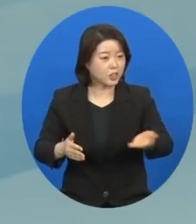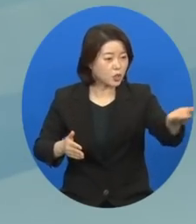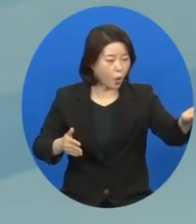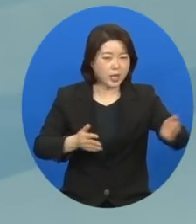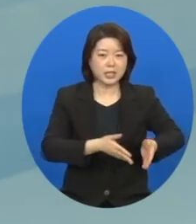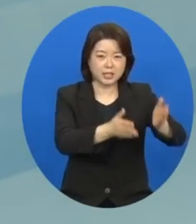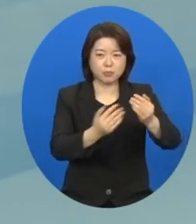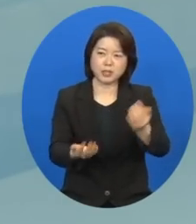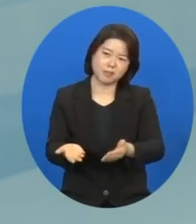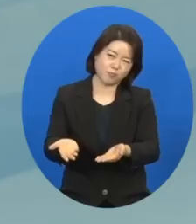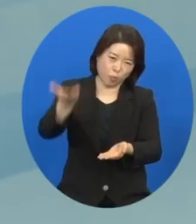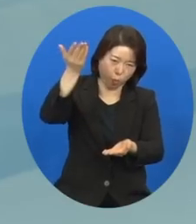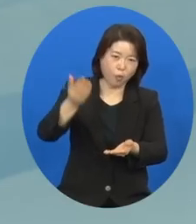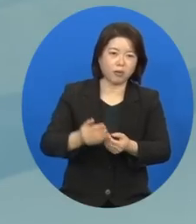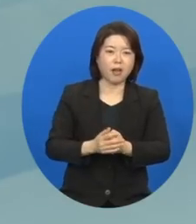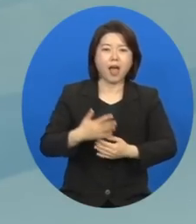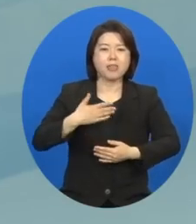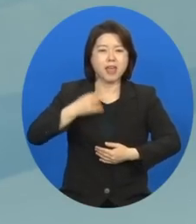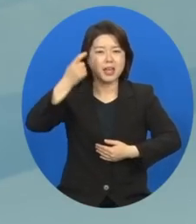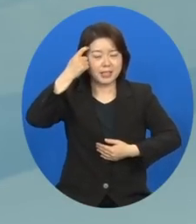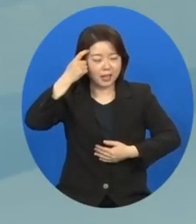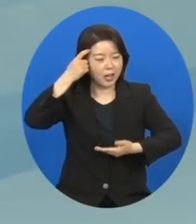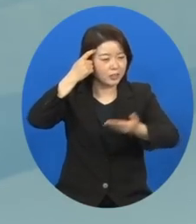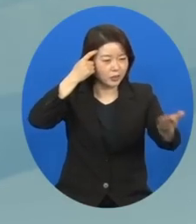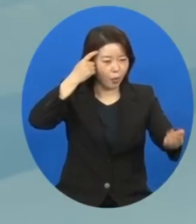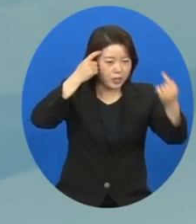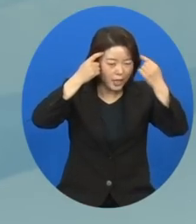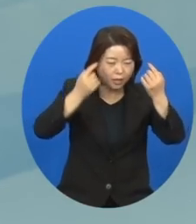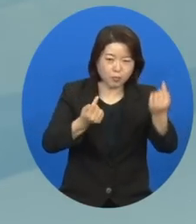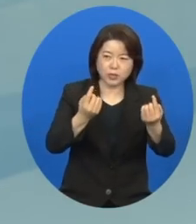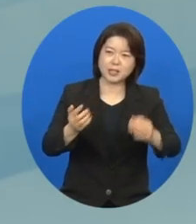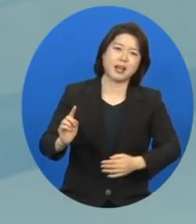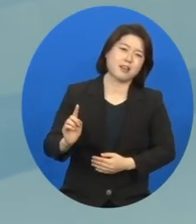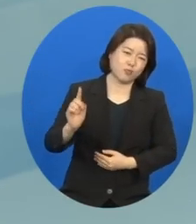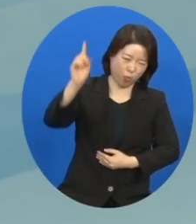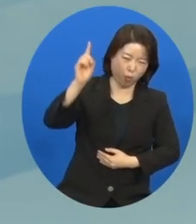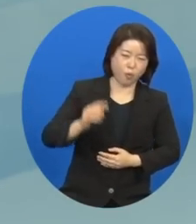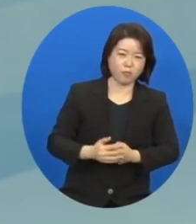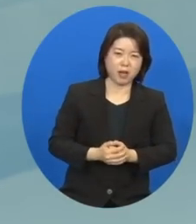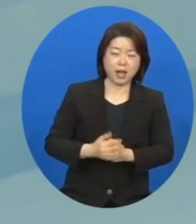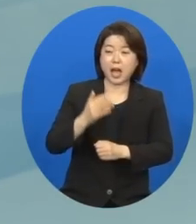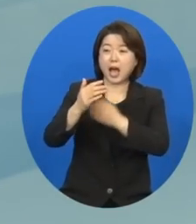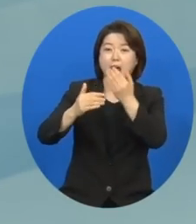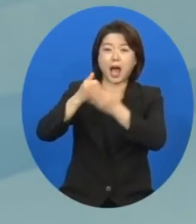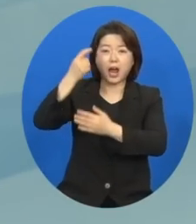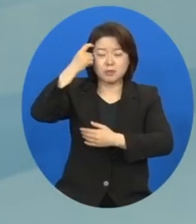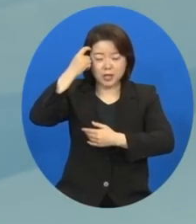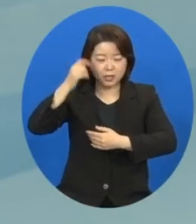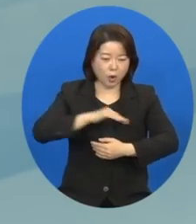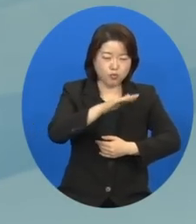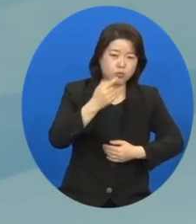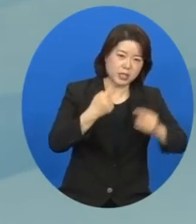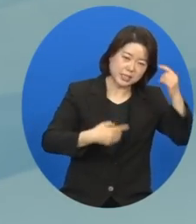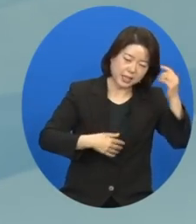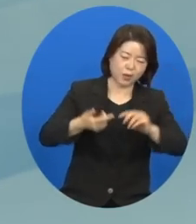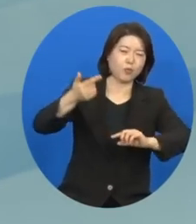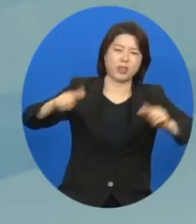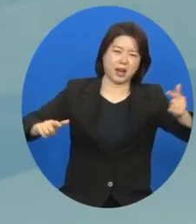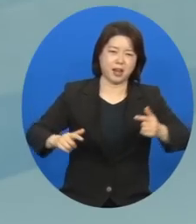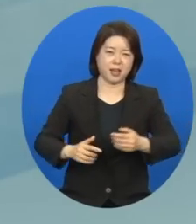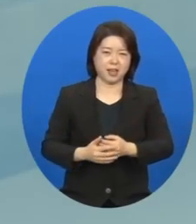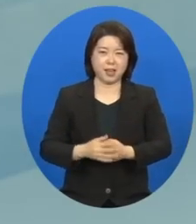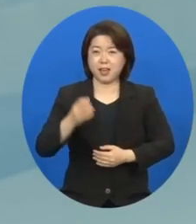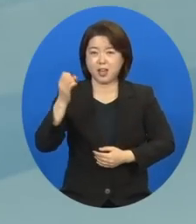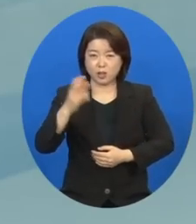높으며 내 생각은 너희의 생각보다 높음이니라. 자, 하나님의 생각은 우리의 생각과 다르다고 했습니다. 다를 뿐만